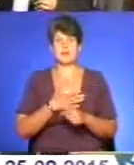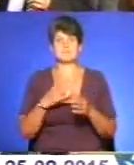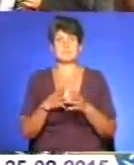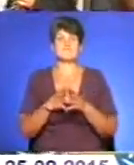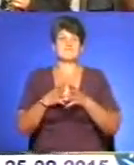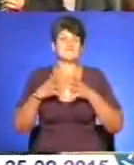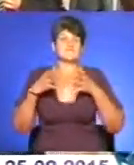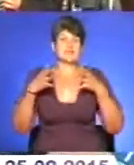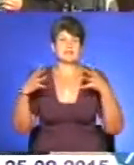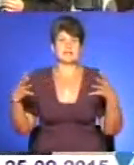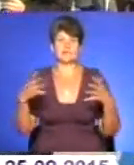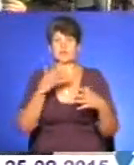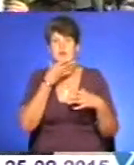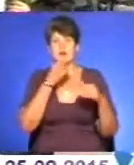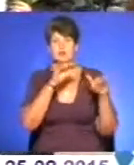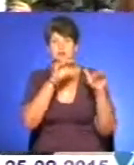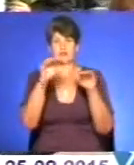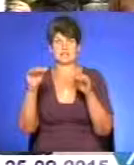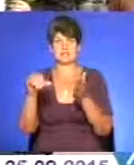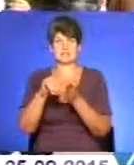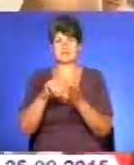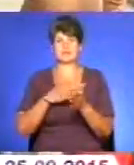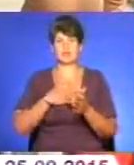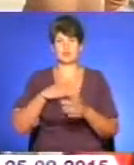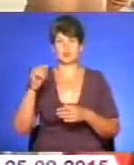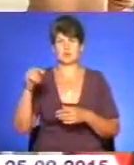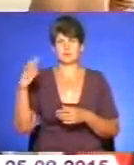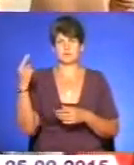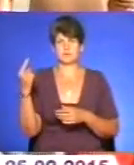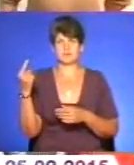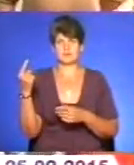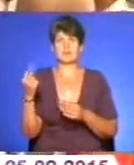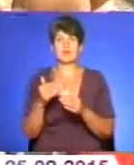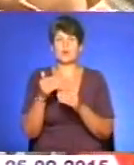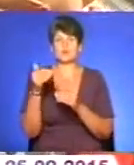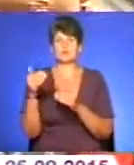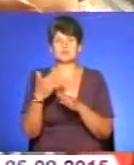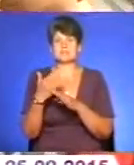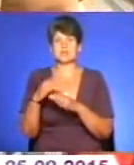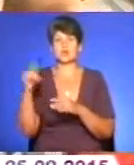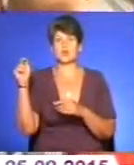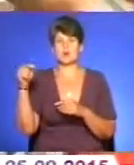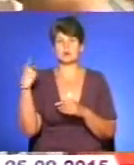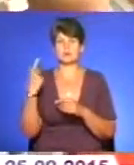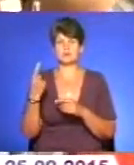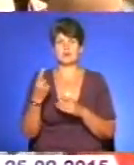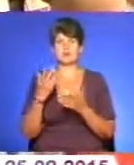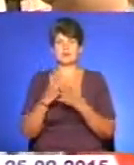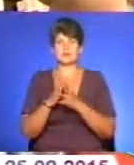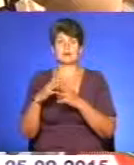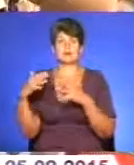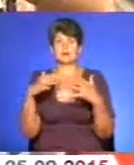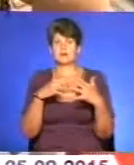такому, на гарному рівні представити нашу Луганщину. На певній частині Луганщини тривають бойові дії, це дуже сумно, дуже